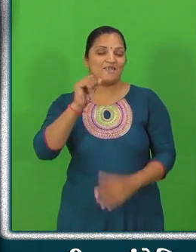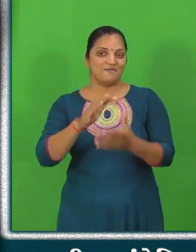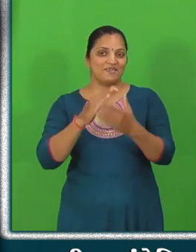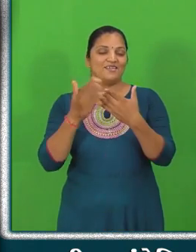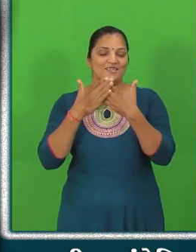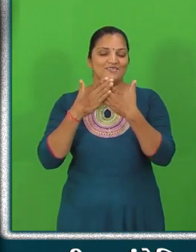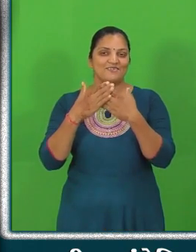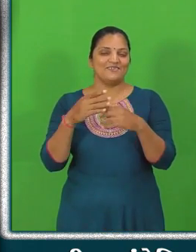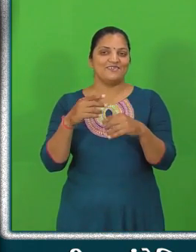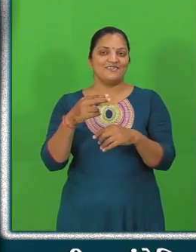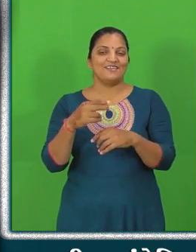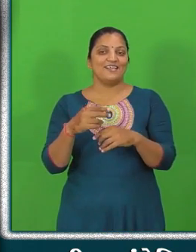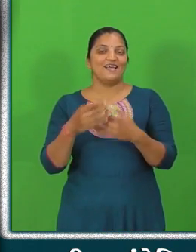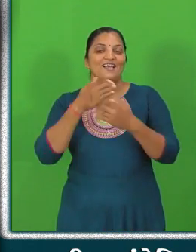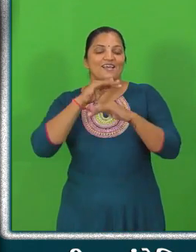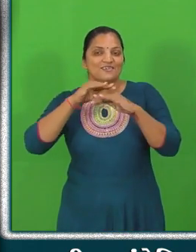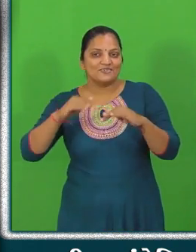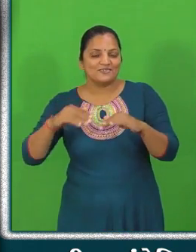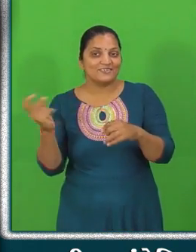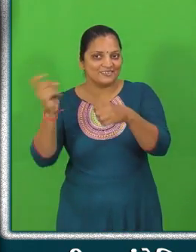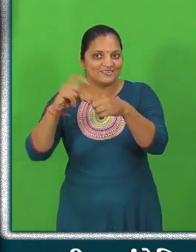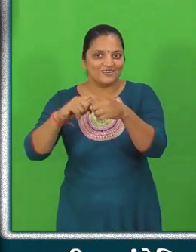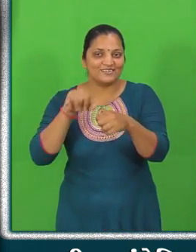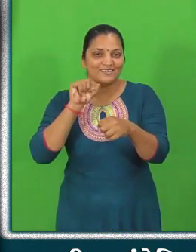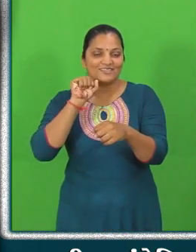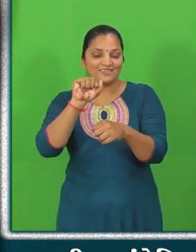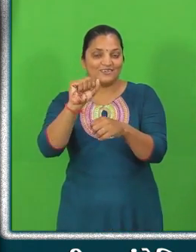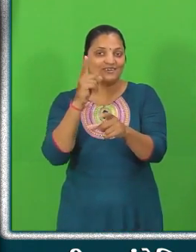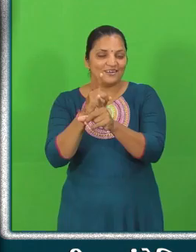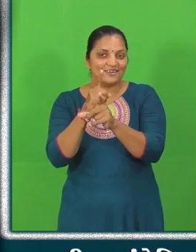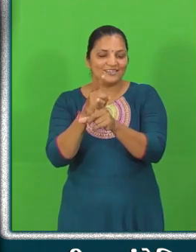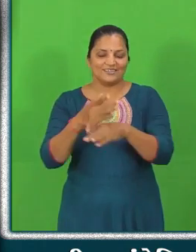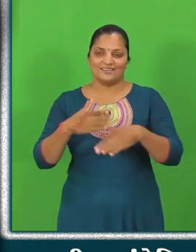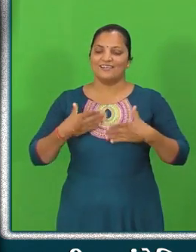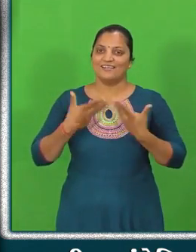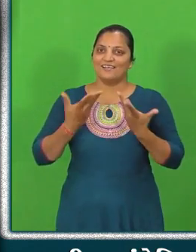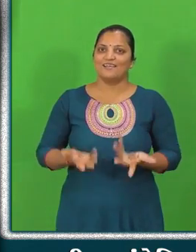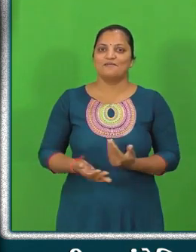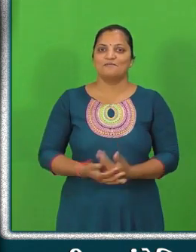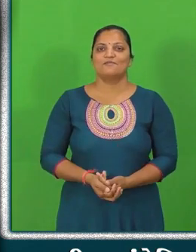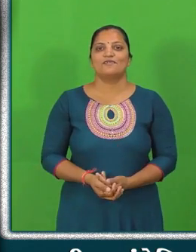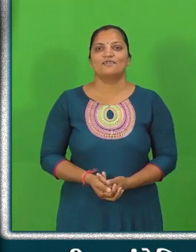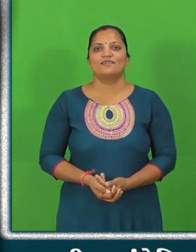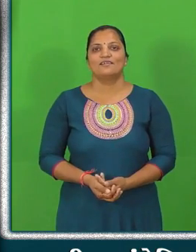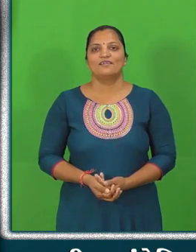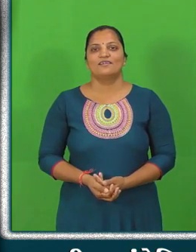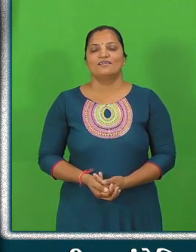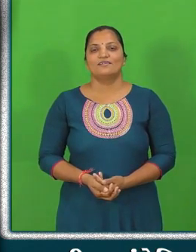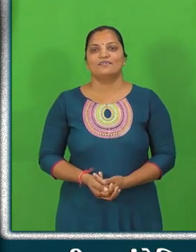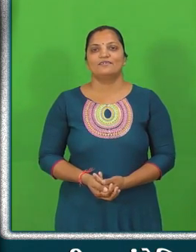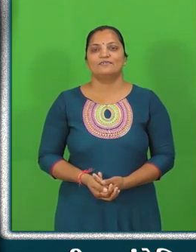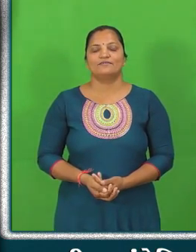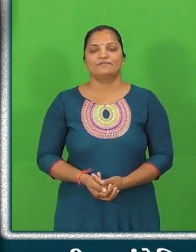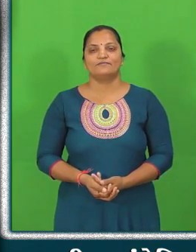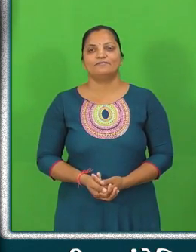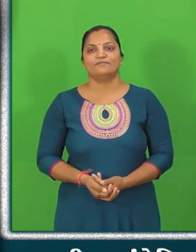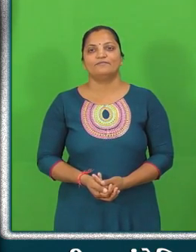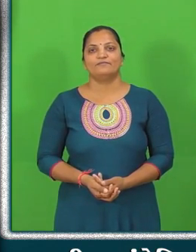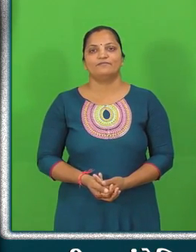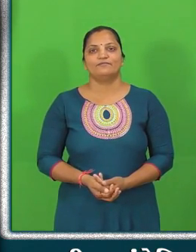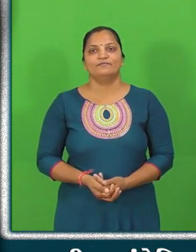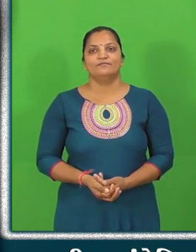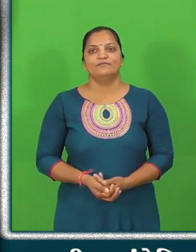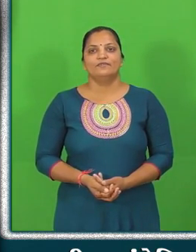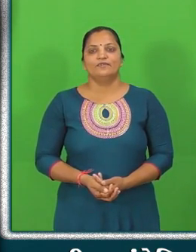અંદરથી વિદ્યાર્થીઓ હાજર છે એટલે મને આનંદ થાય ને। ઓકે, પ્રતિબિંબનું સ્થાન વક્રતા કેન્દ્ર પર જ્યારે આપણે મૂકીએ છીએ ત્યારે પ્રતિબિંબનો